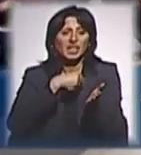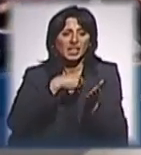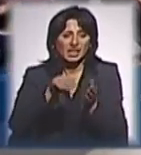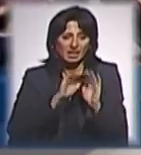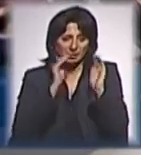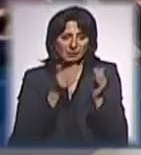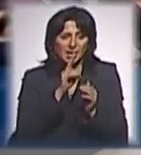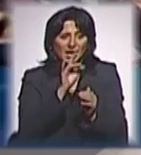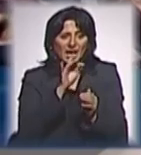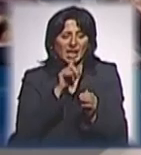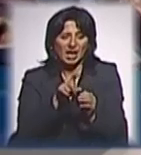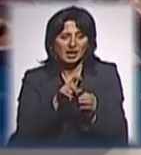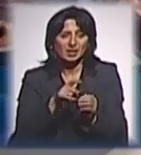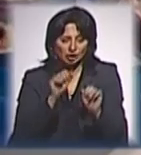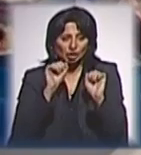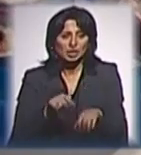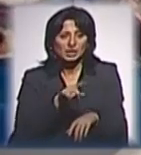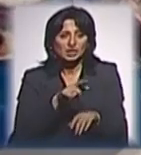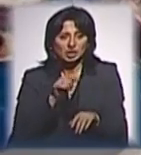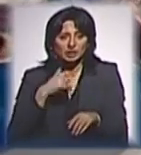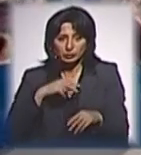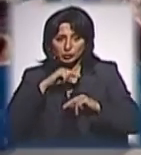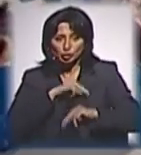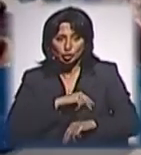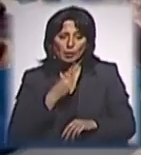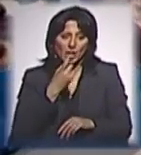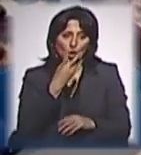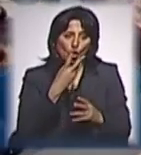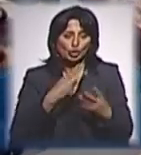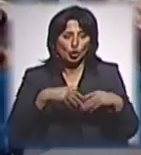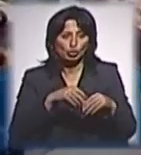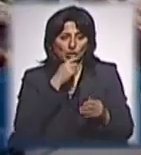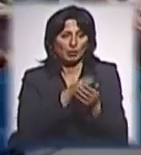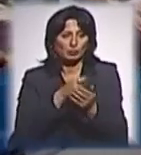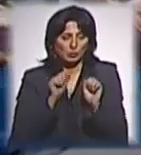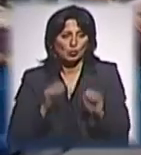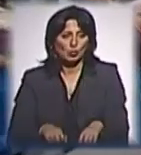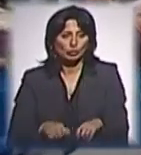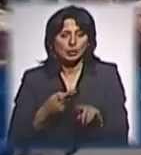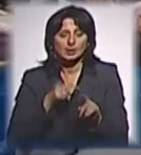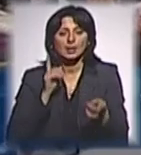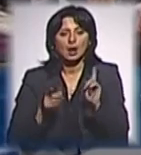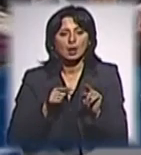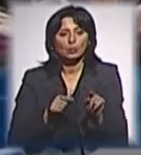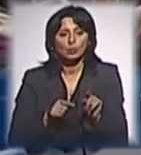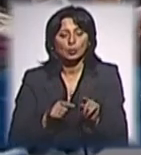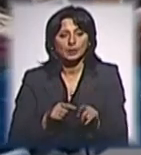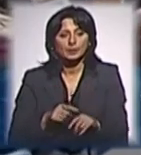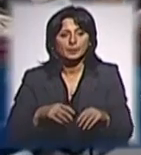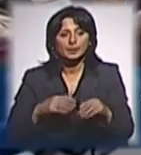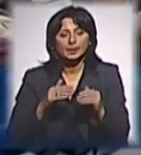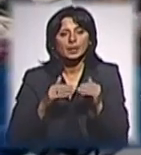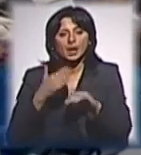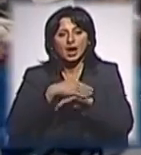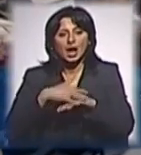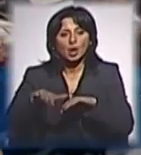კერხერი და შეგიძლია შენი ფიზიკური შრომით ერთი ან ორი ოჯახი არჩილო. გარდა ამისა, გარეუბნების